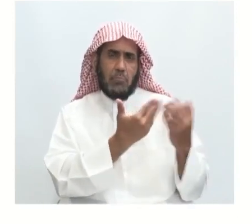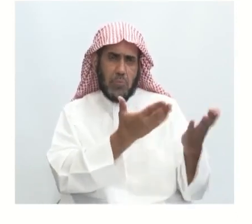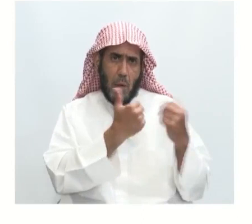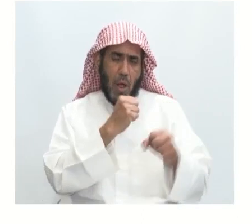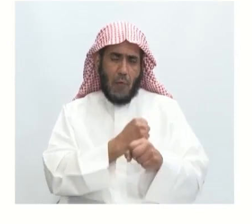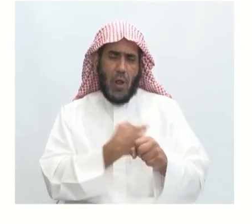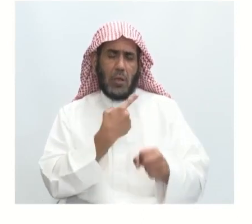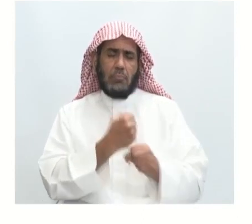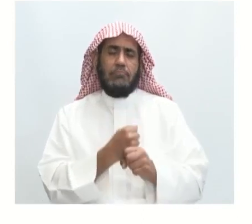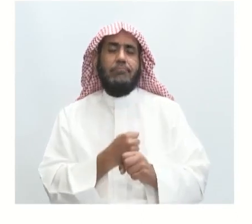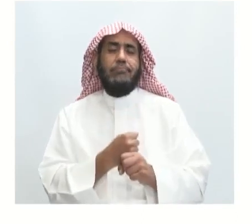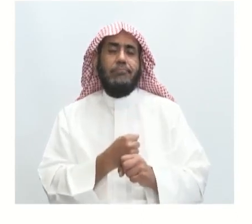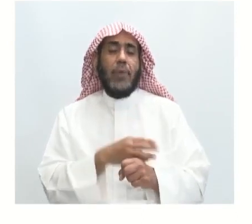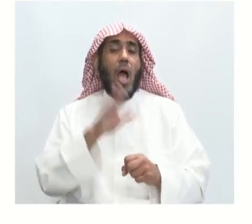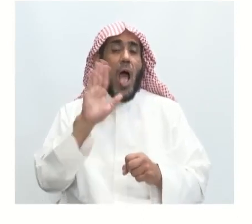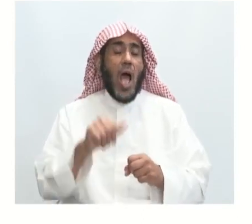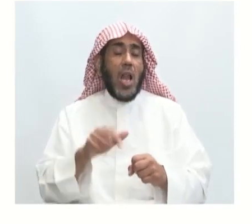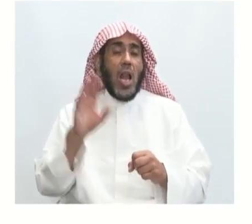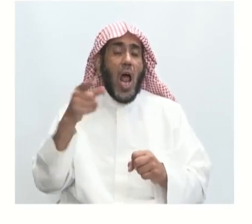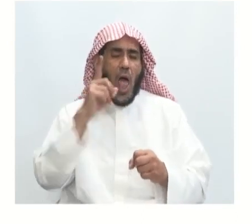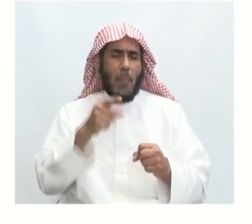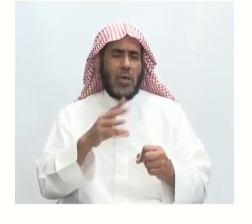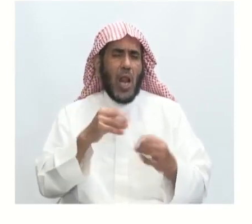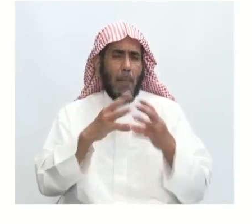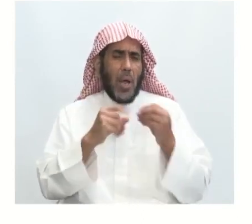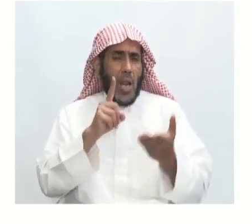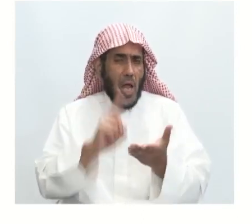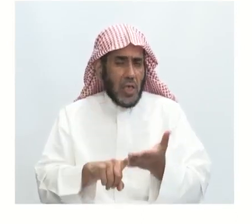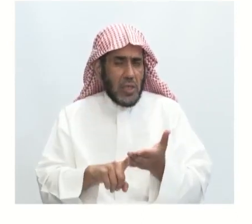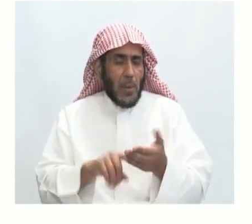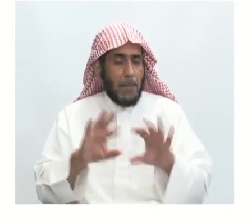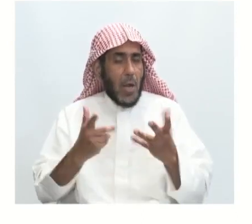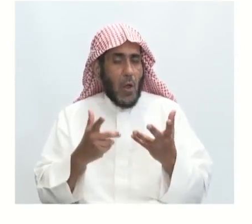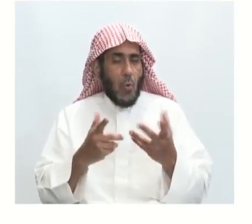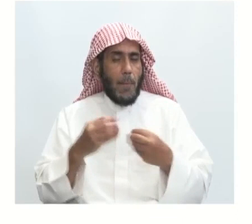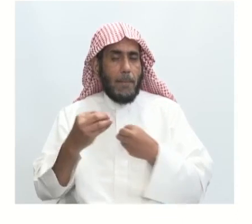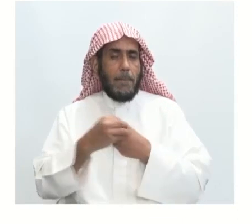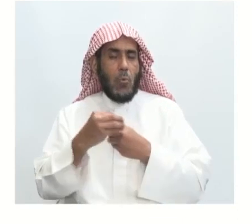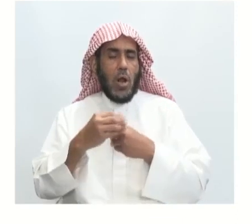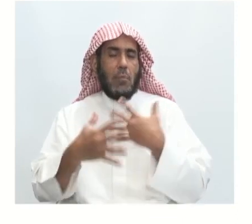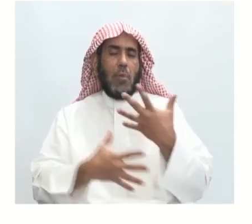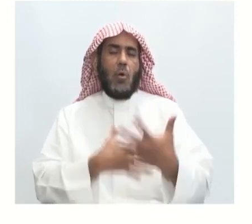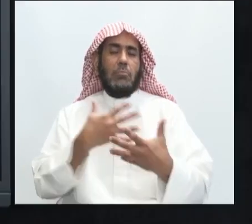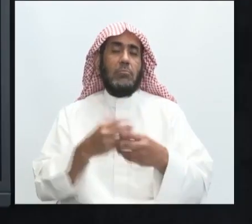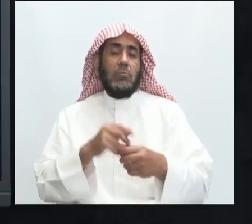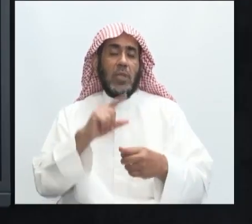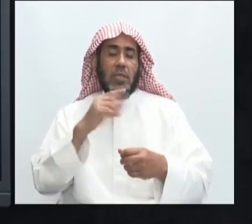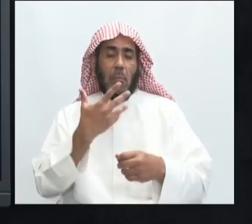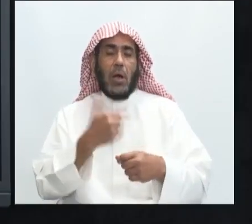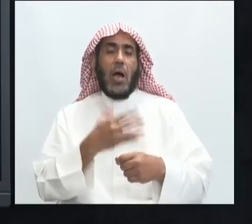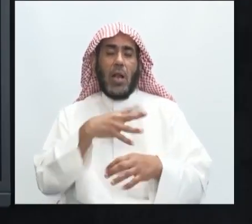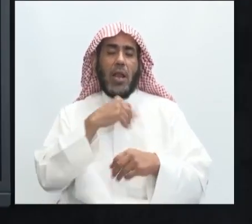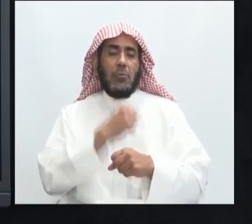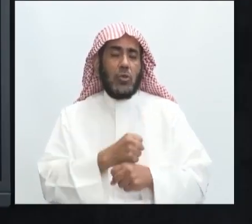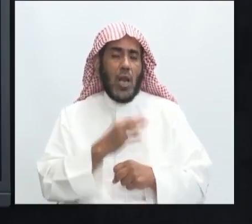افعل هل الامر فيهما جاء على معناه الحقيقي ما رايكم عندما قال النبي صلى الله عليه وسلم